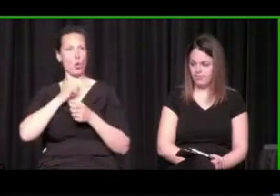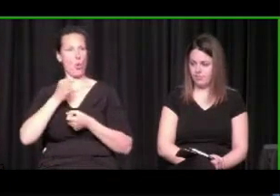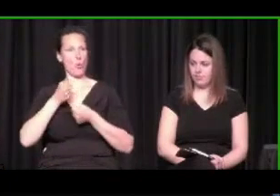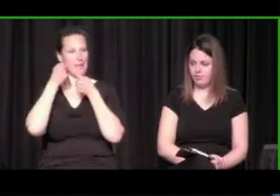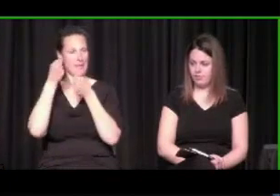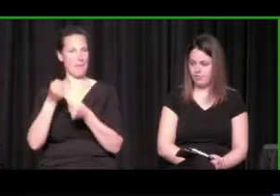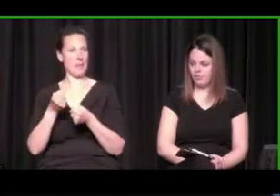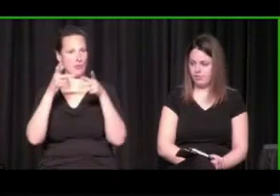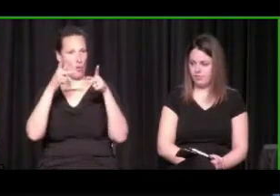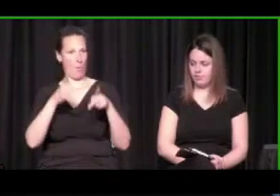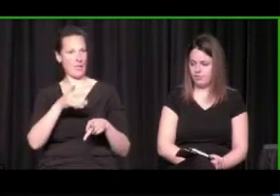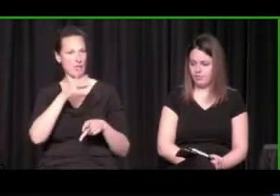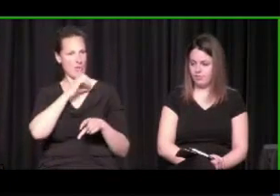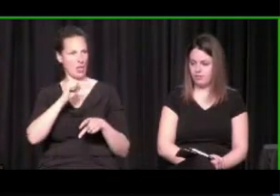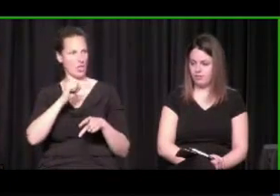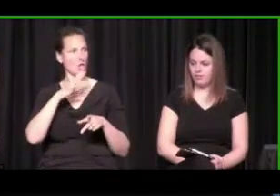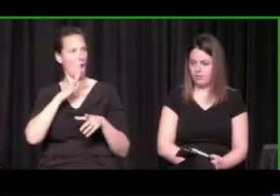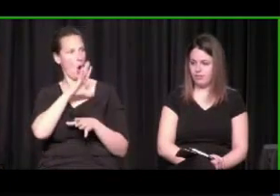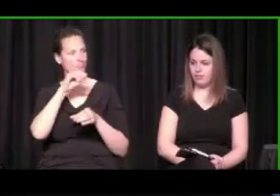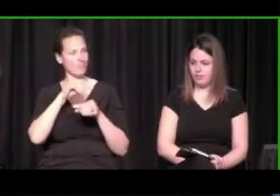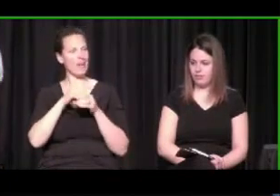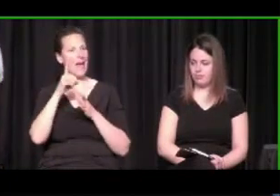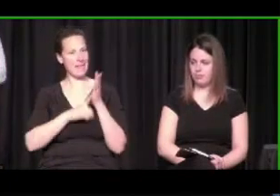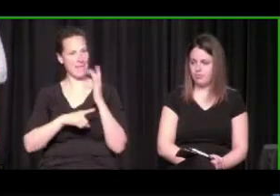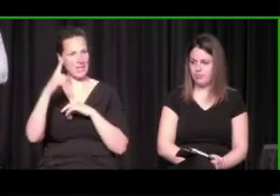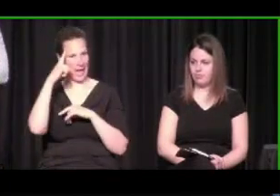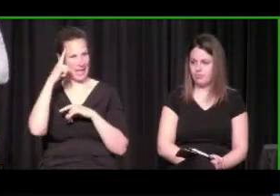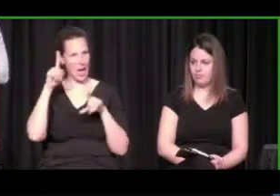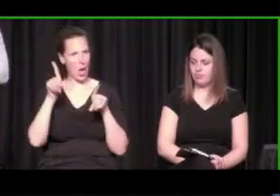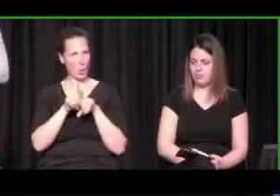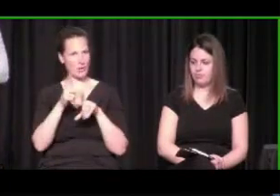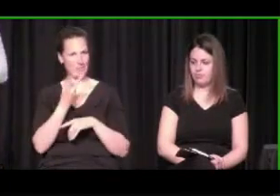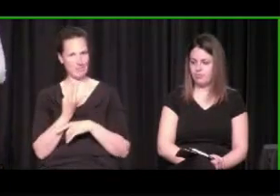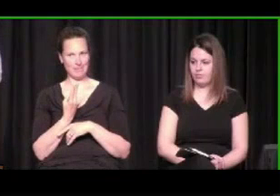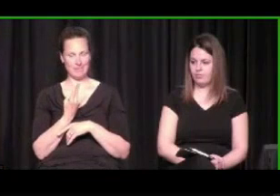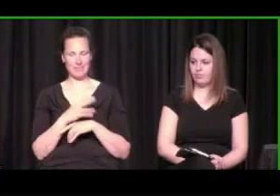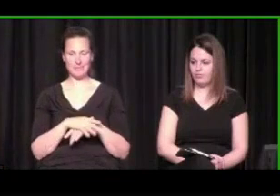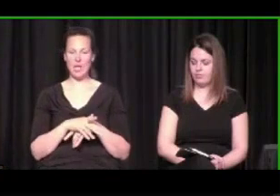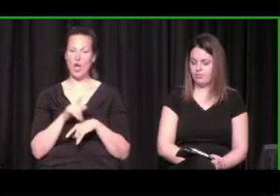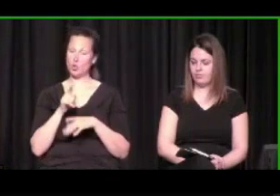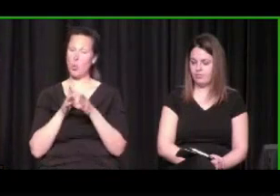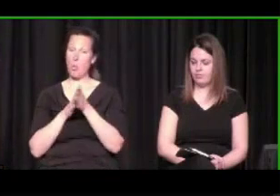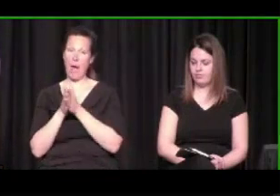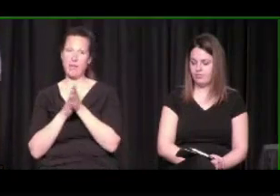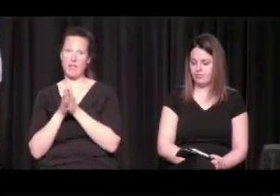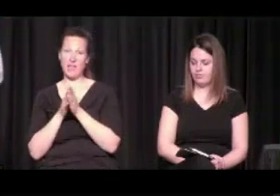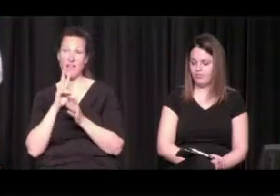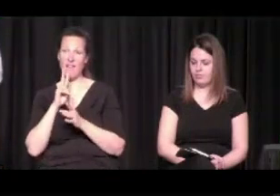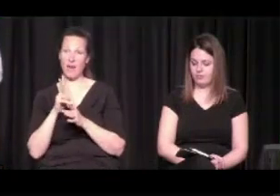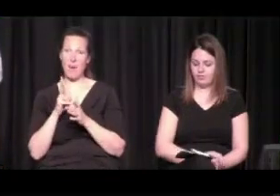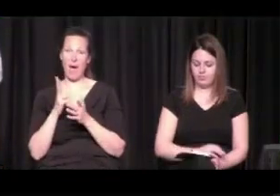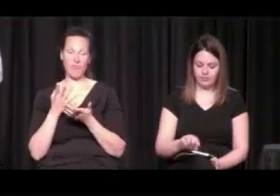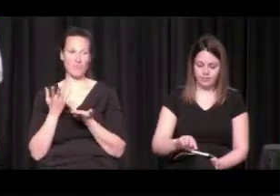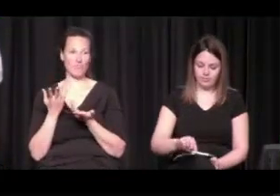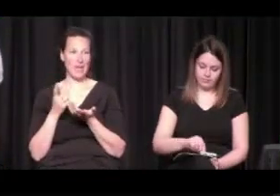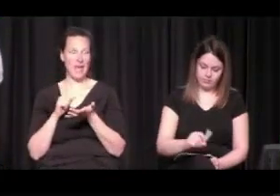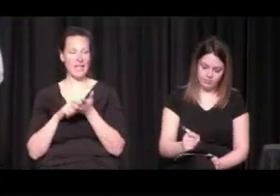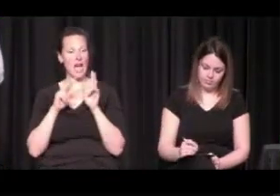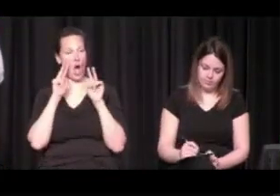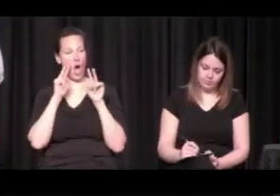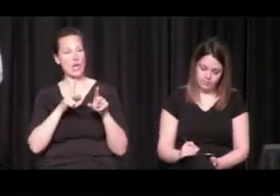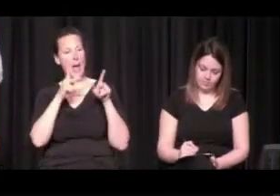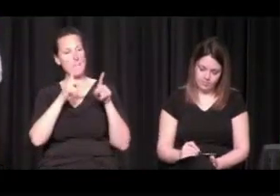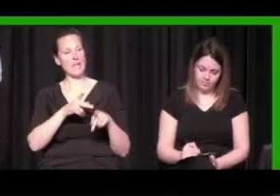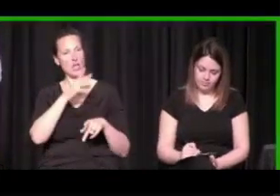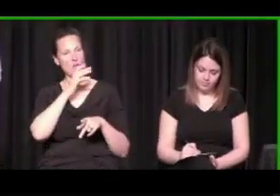âgées qui présentent une déficience intellectuelle. Parce qu'effectivement, il y a quand même là quelque chose de très intéressant, en fait, et puis quand on pense aux